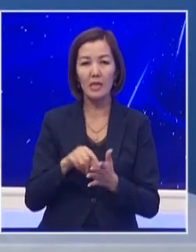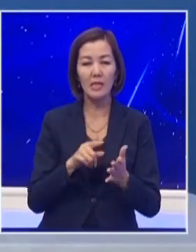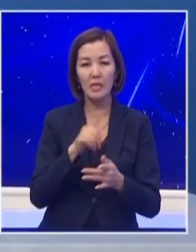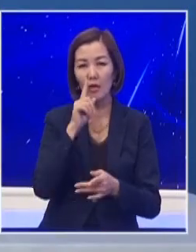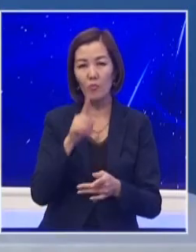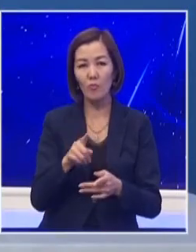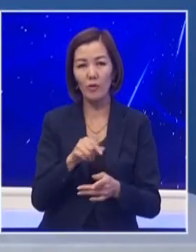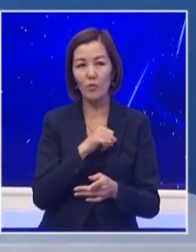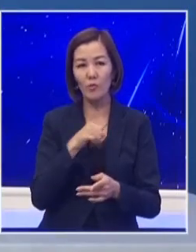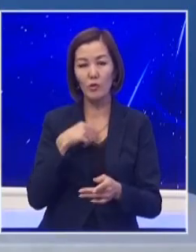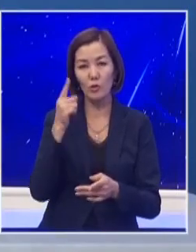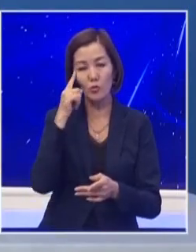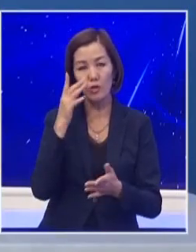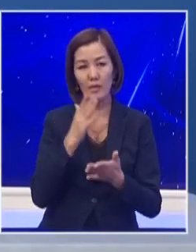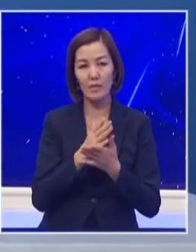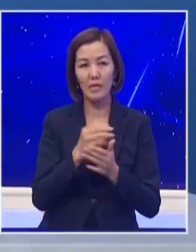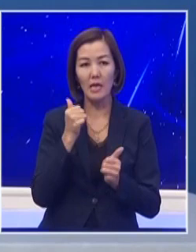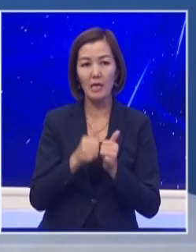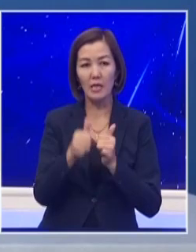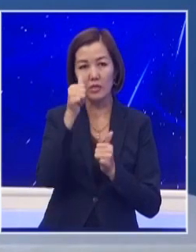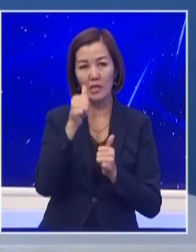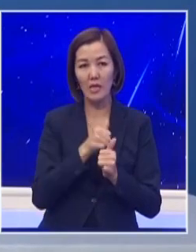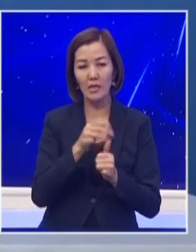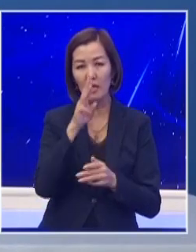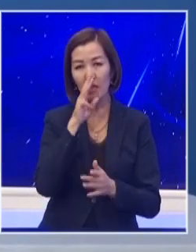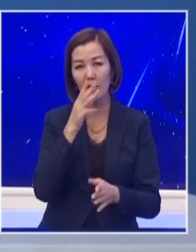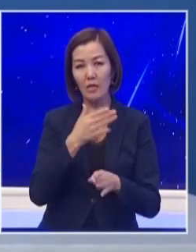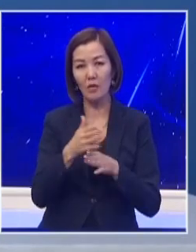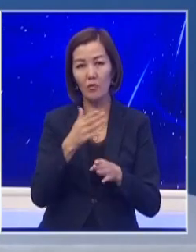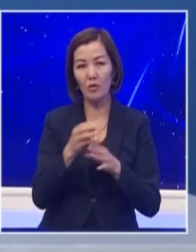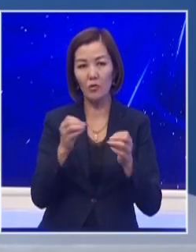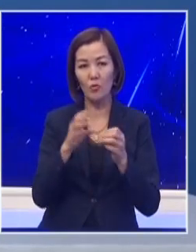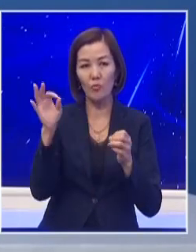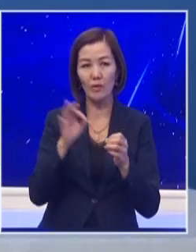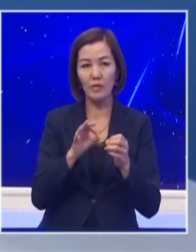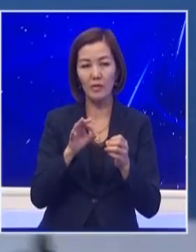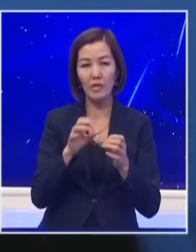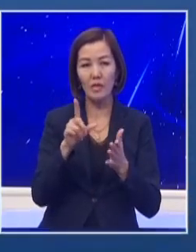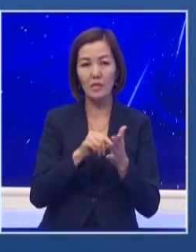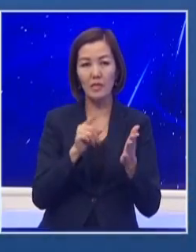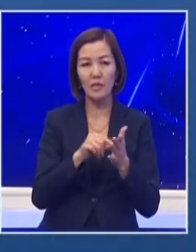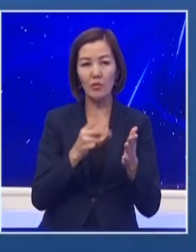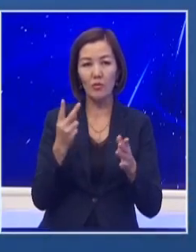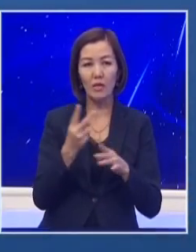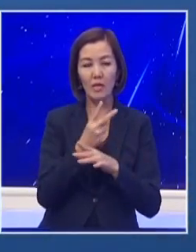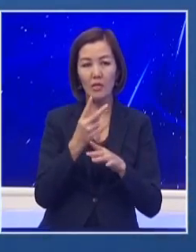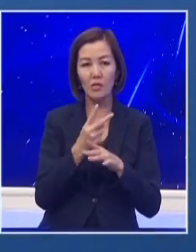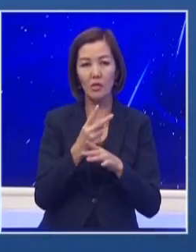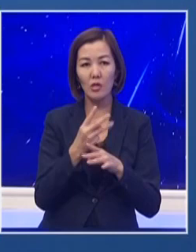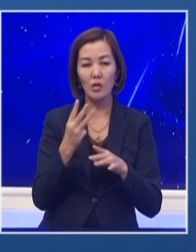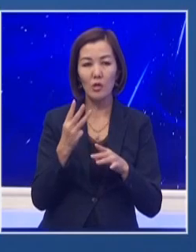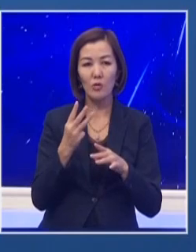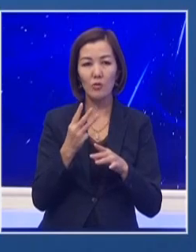тұрады? Өздерінің жаңағы ай сайынғы өздерінің айлығынан аударылатын 10% мөлшерден зейнетақы қорына, екінші базалық зейнетақыдан,